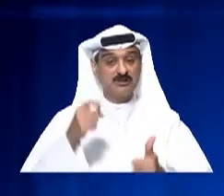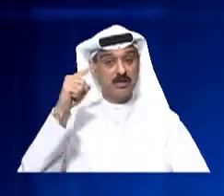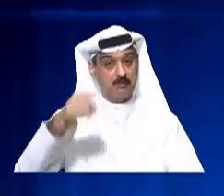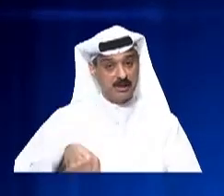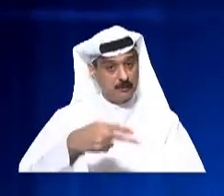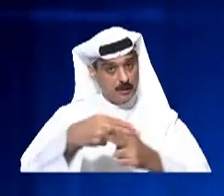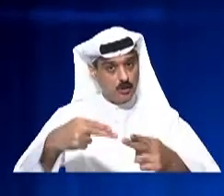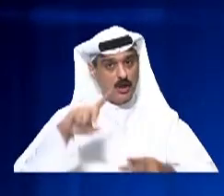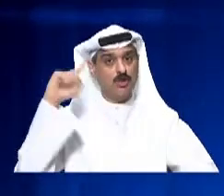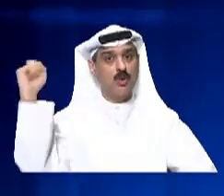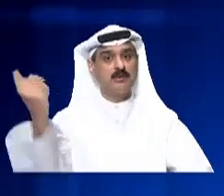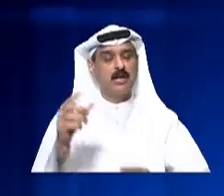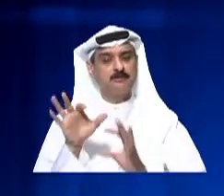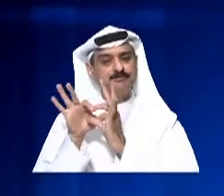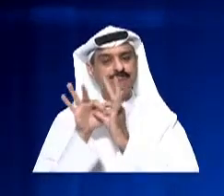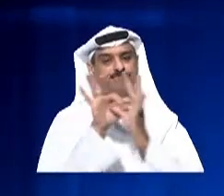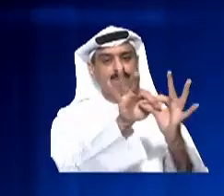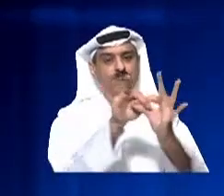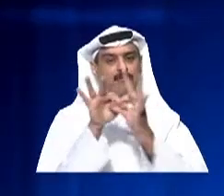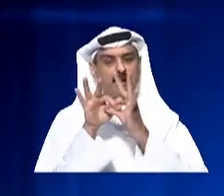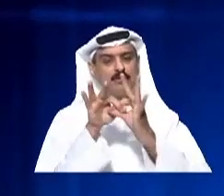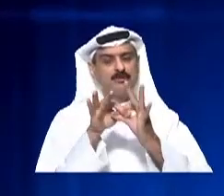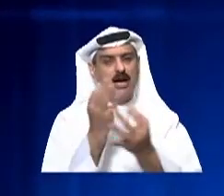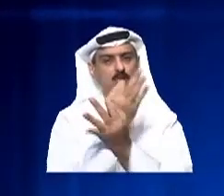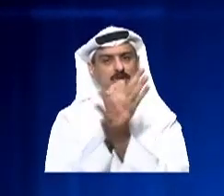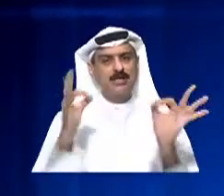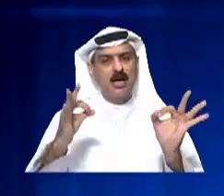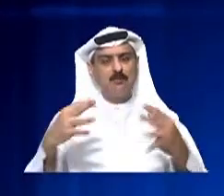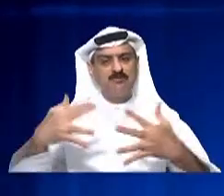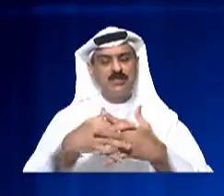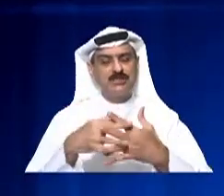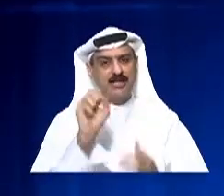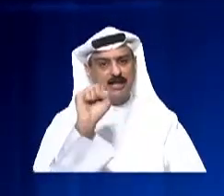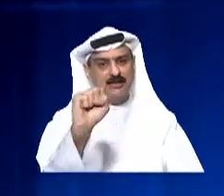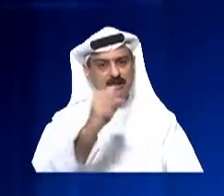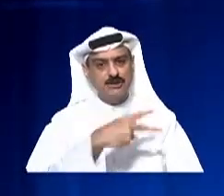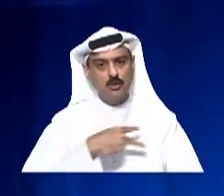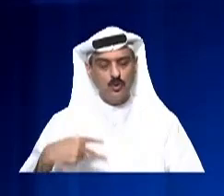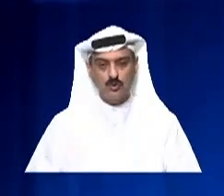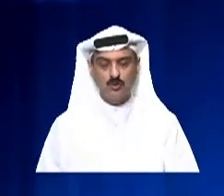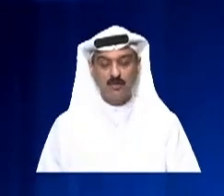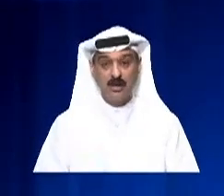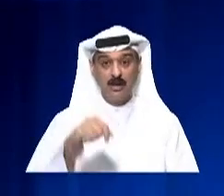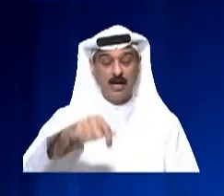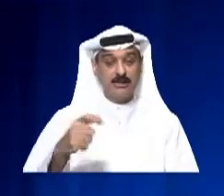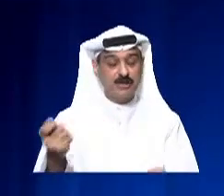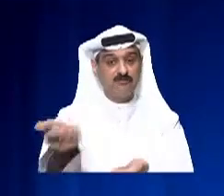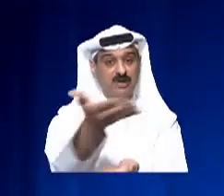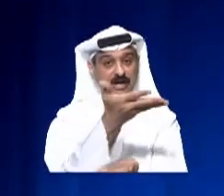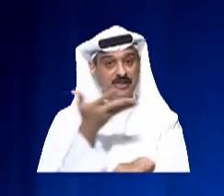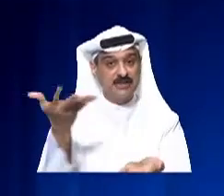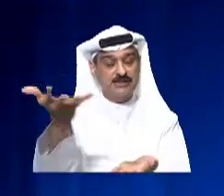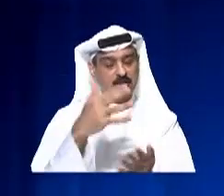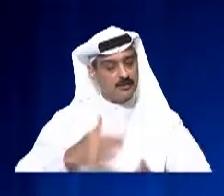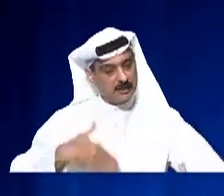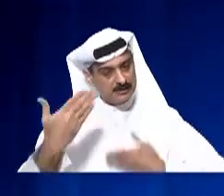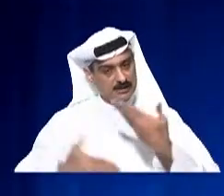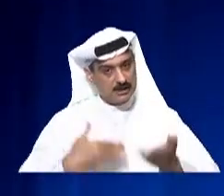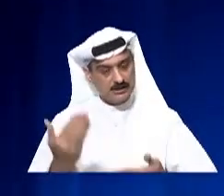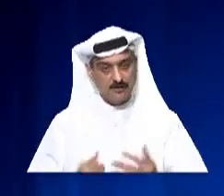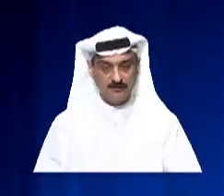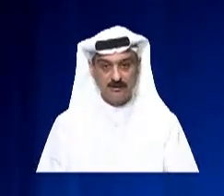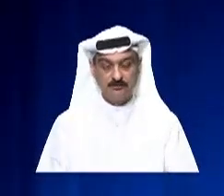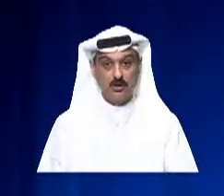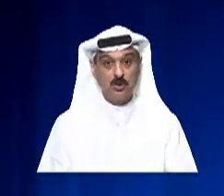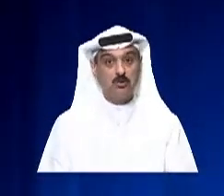بهدف تعزيز التعاون بين القطاعين العام والخاص، بما يضمن خلق بيئة استثمارية تنافسية وتحقيق